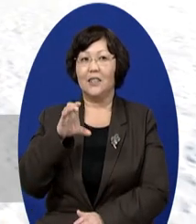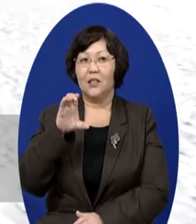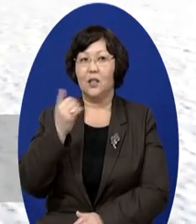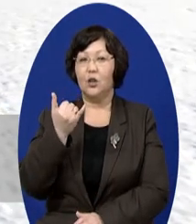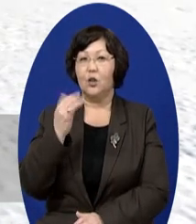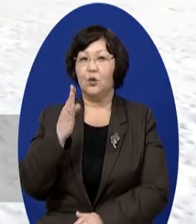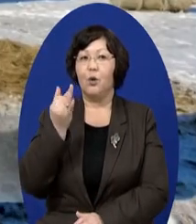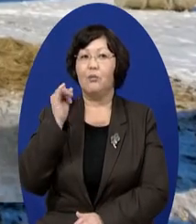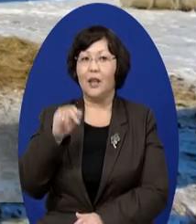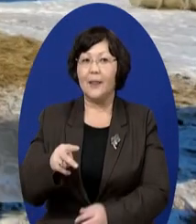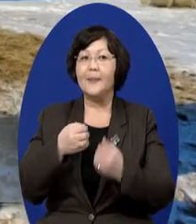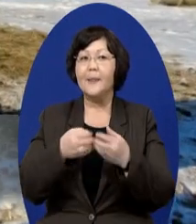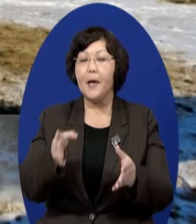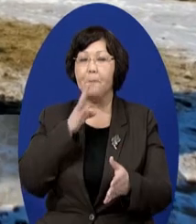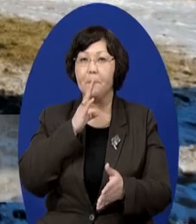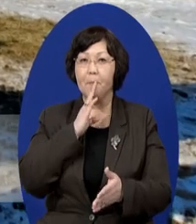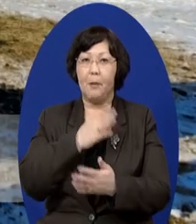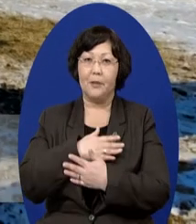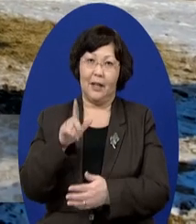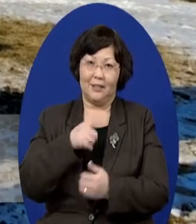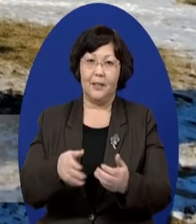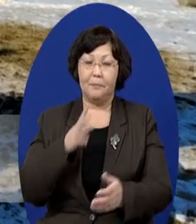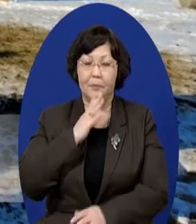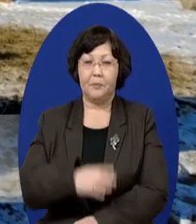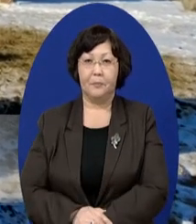суманда нээхч байгаа.